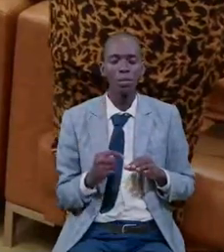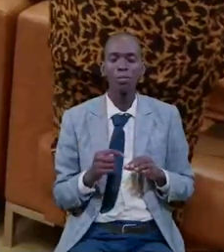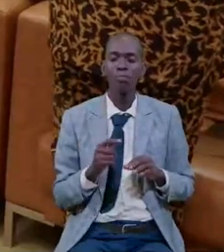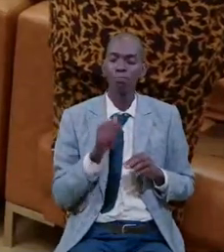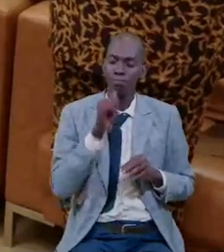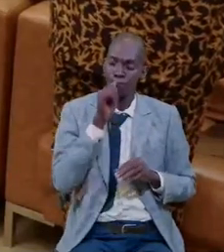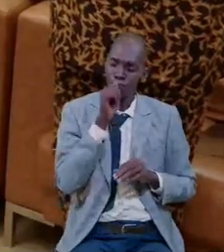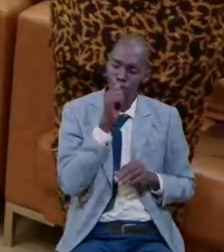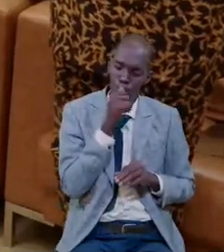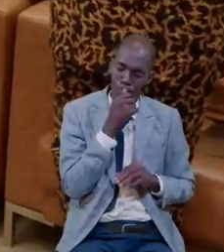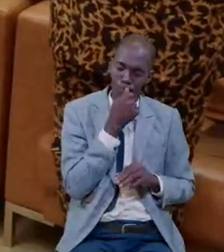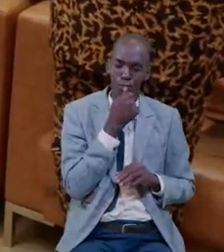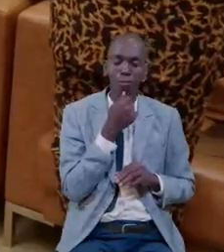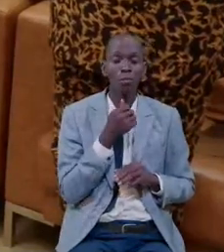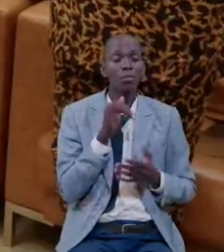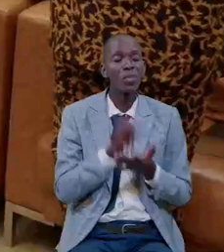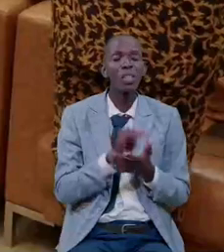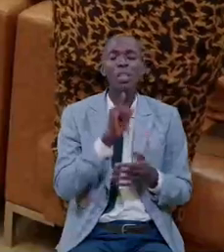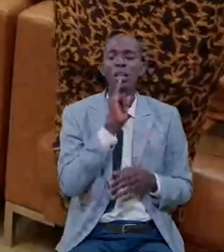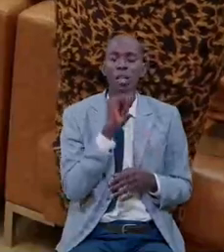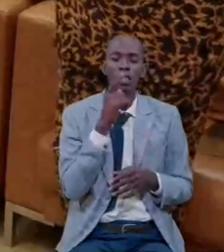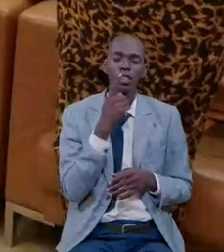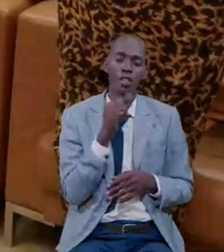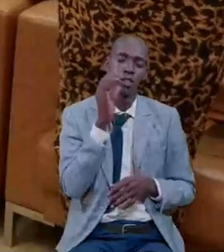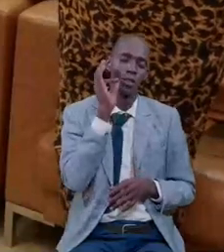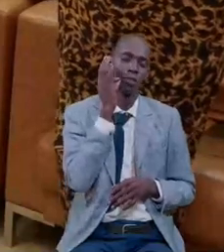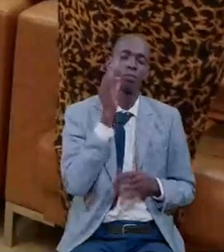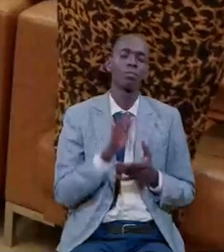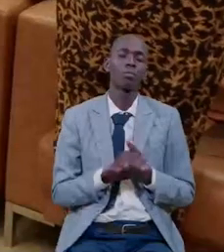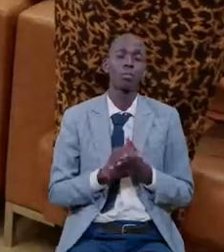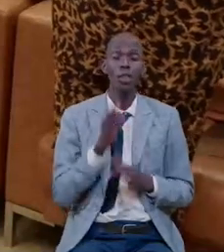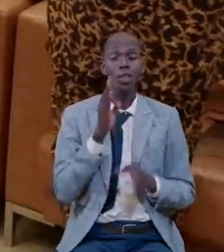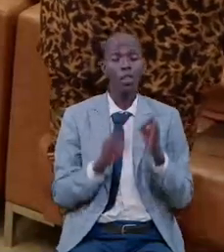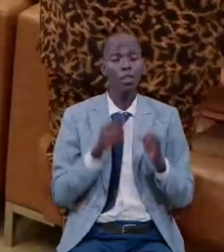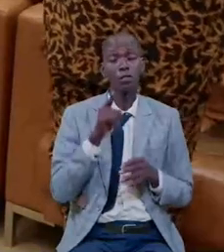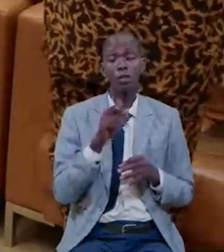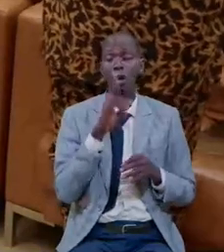la patience, c'est le fruit. Si vous êtes sauvé,